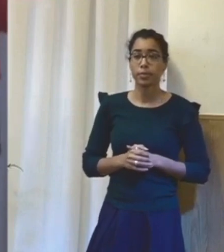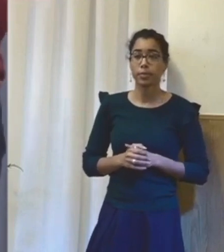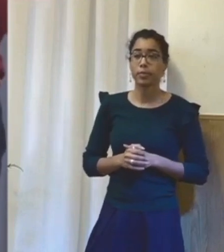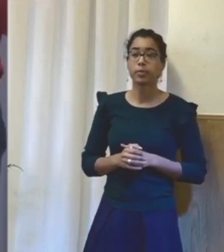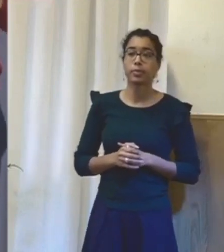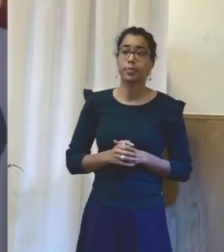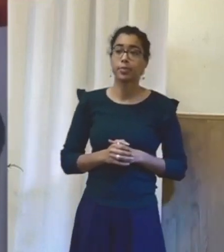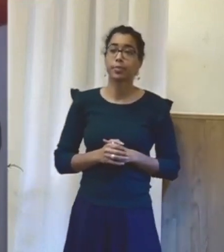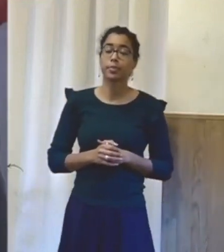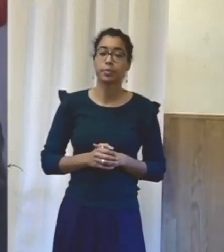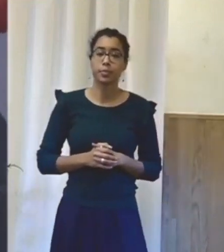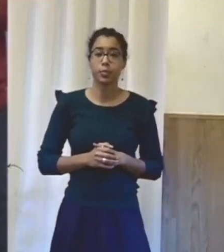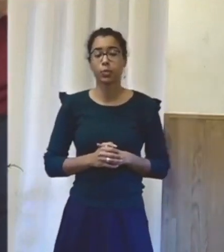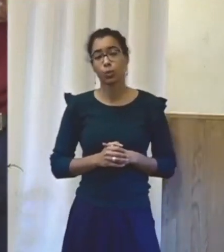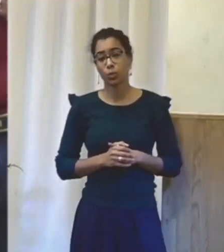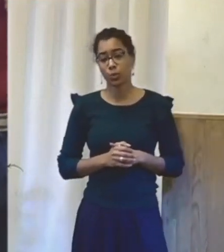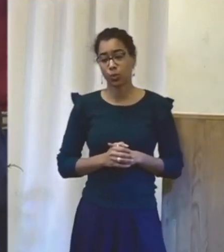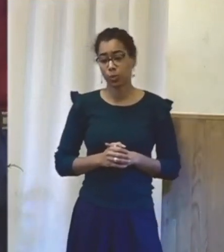Je ne dis pas